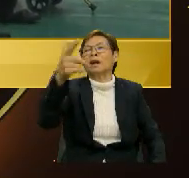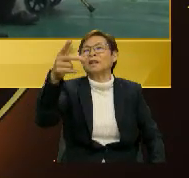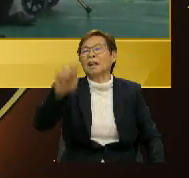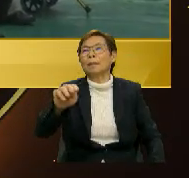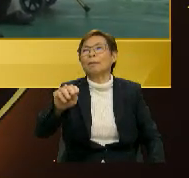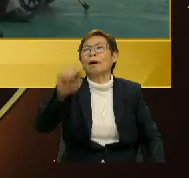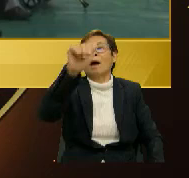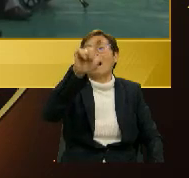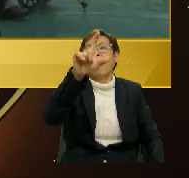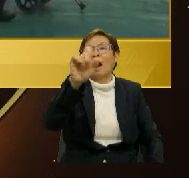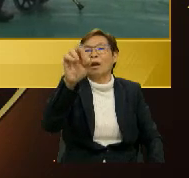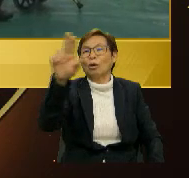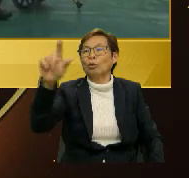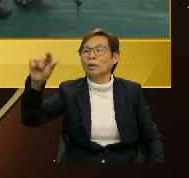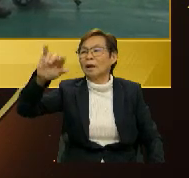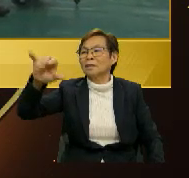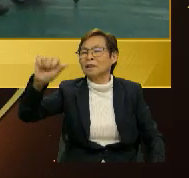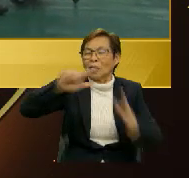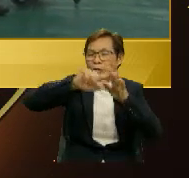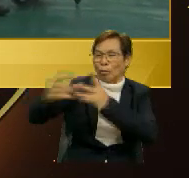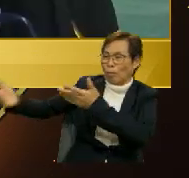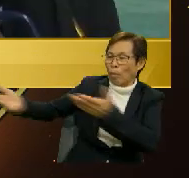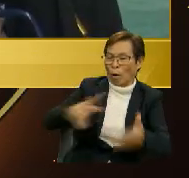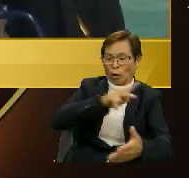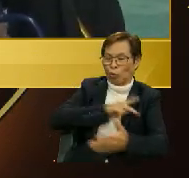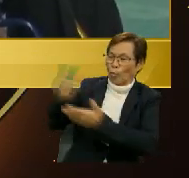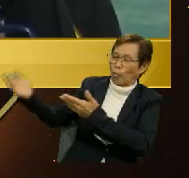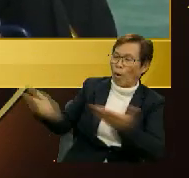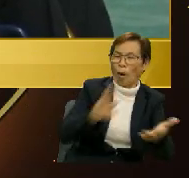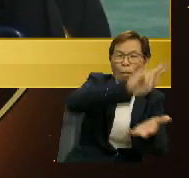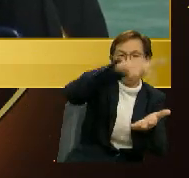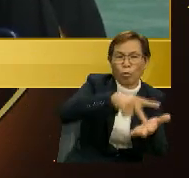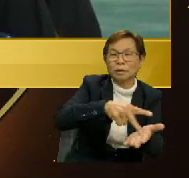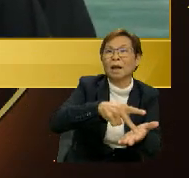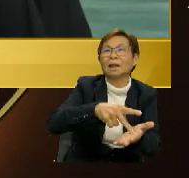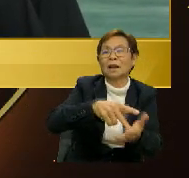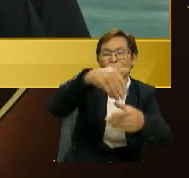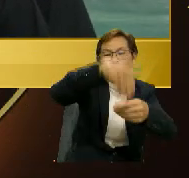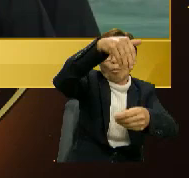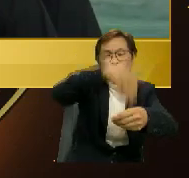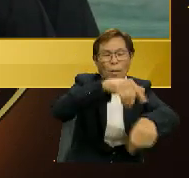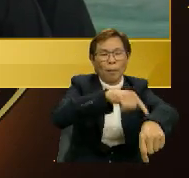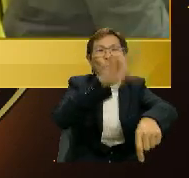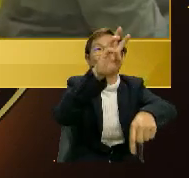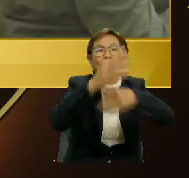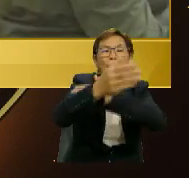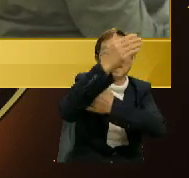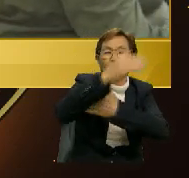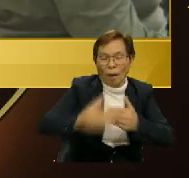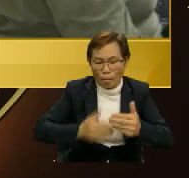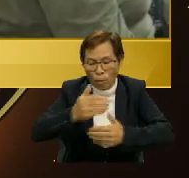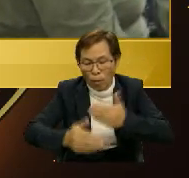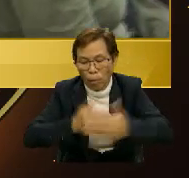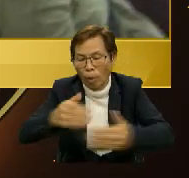Alor Gajah mula dibawa oleh ketua tempat mengundi ke pusat pengundian masing-masing pada pukul 6 pagi tadi. Dan proses